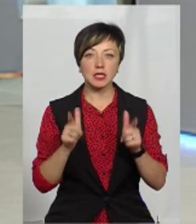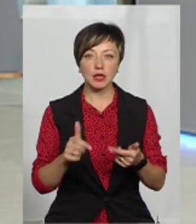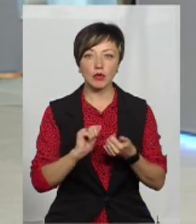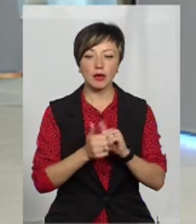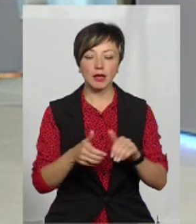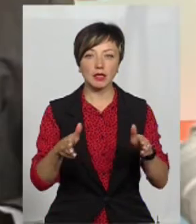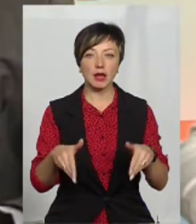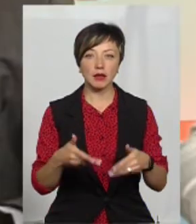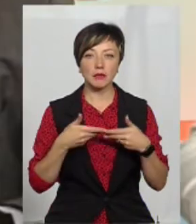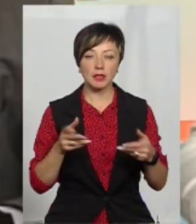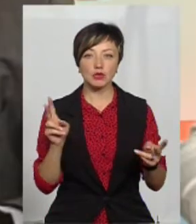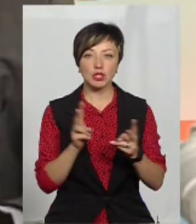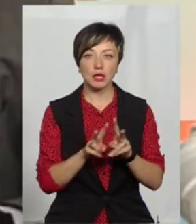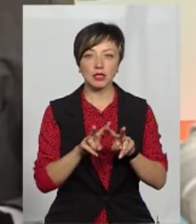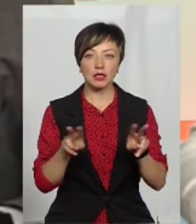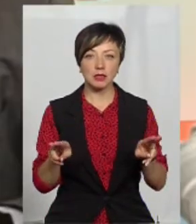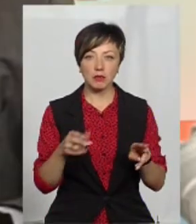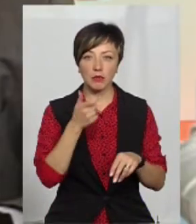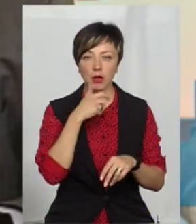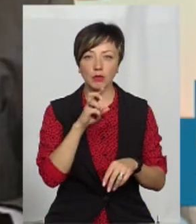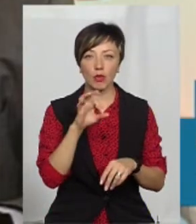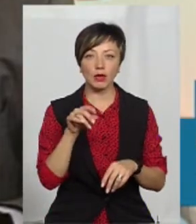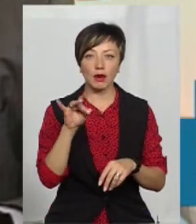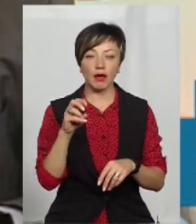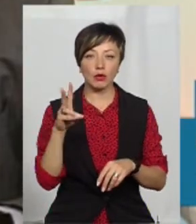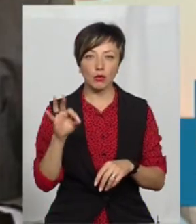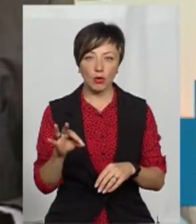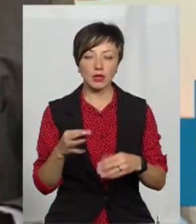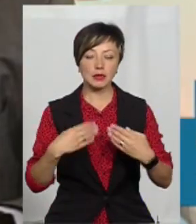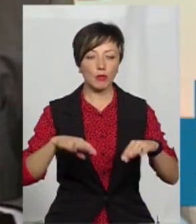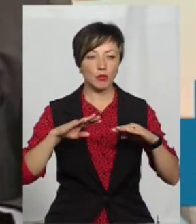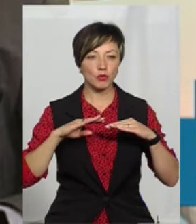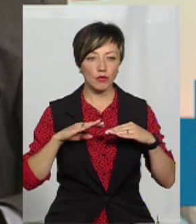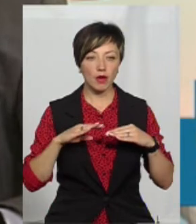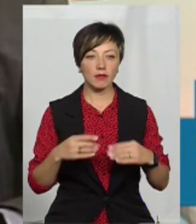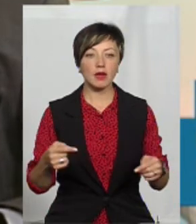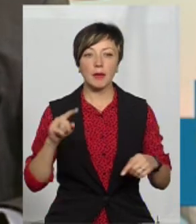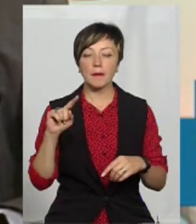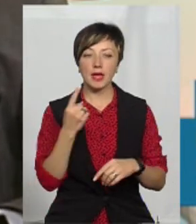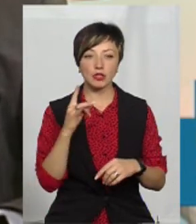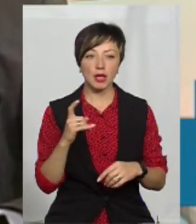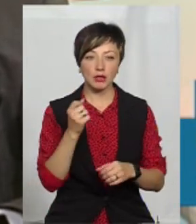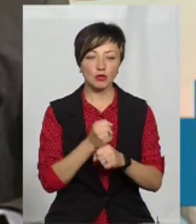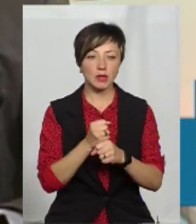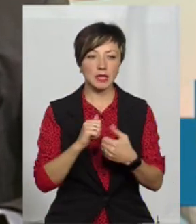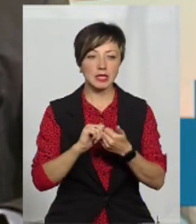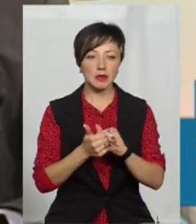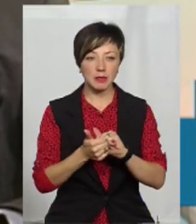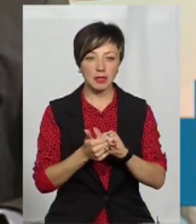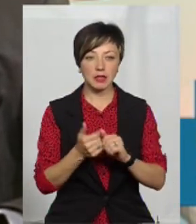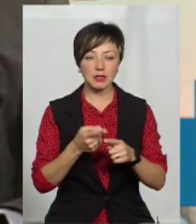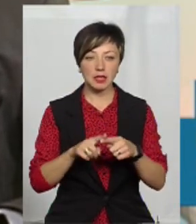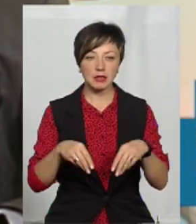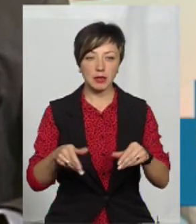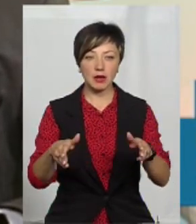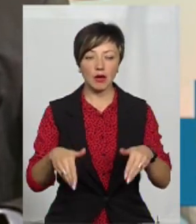ділянку, це раз. Ми зустрічалися так само з паном Бондаренком, де він нам запропонував саме перший раз зробити заміну цієї земельної